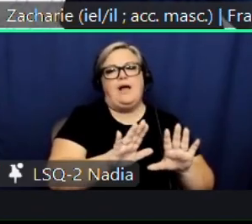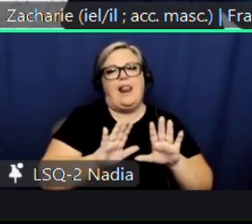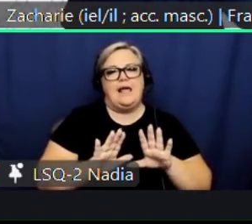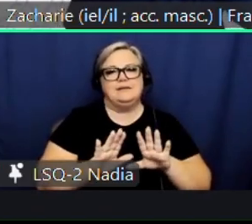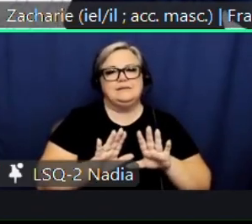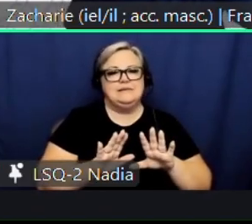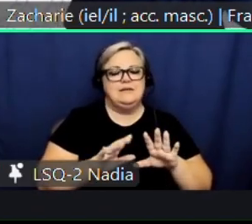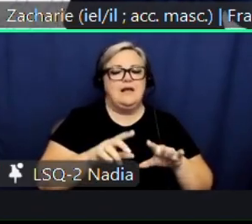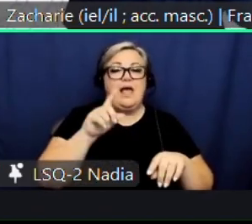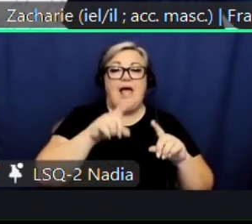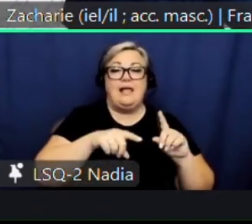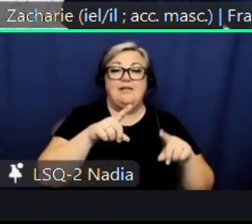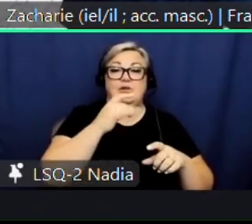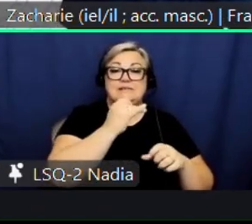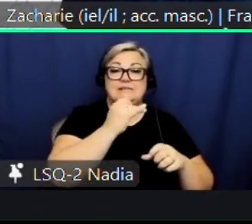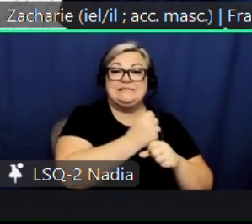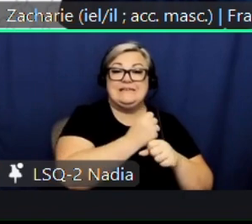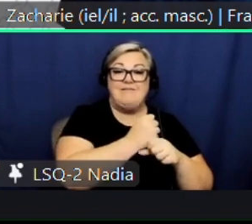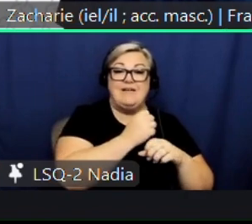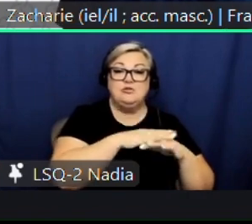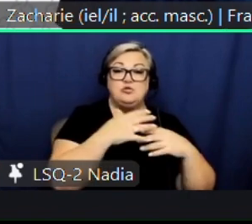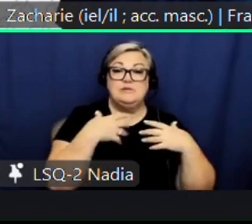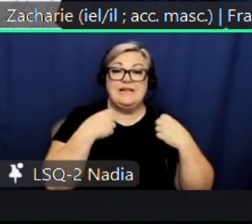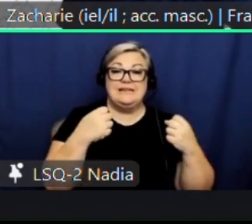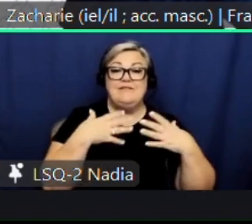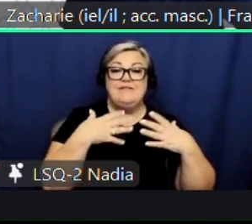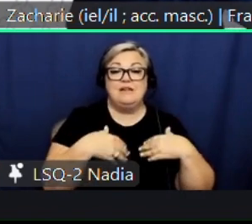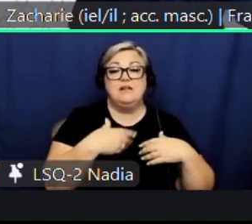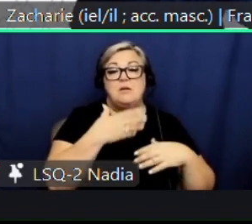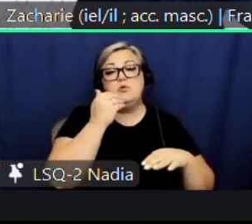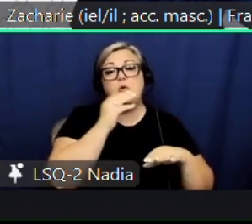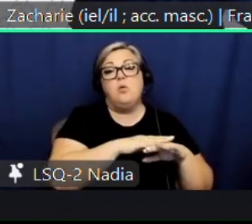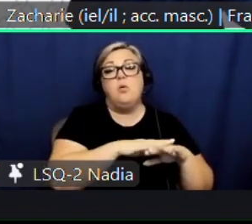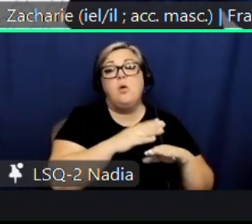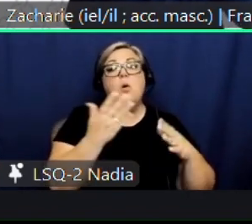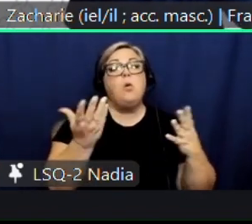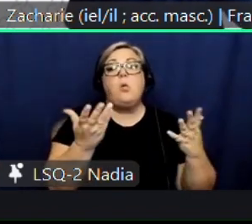vous travaillez principalement sur la santé physique, on recommande aussi de